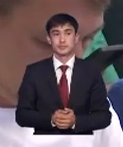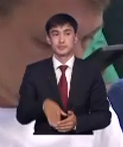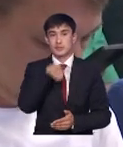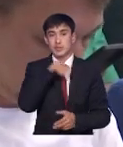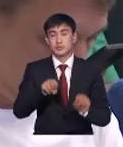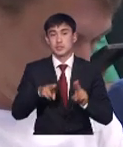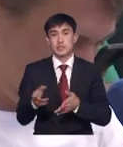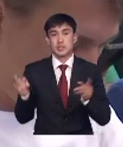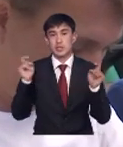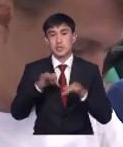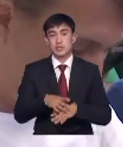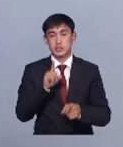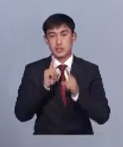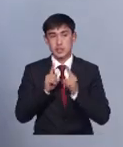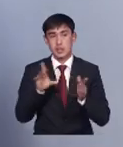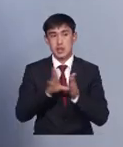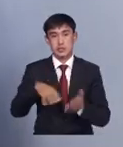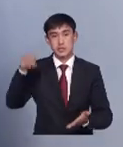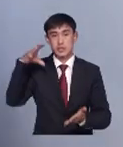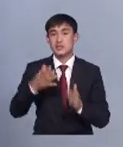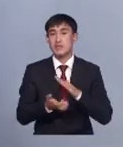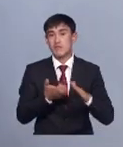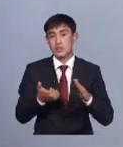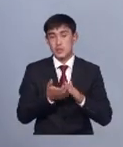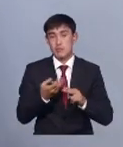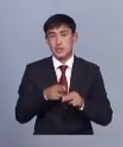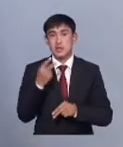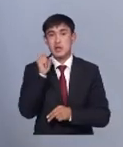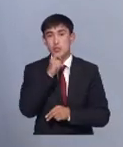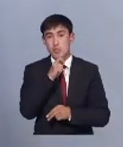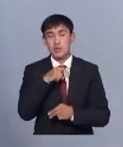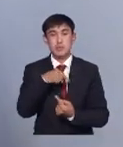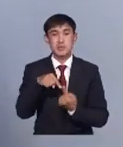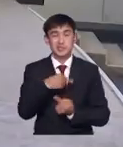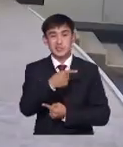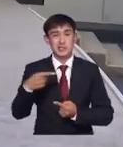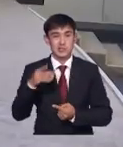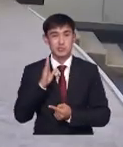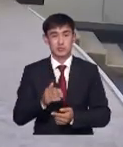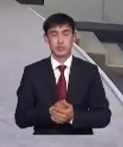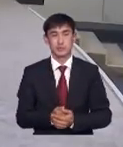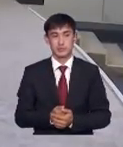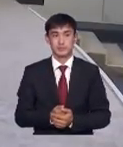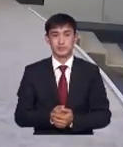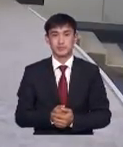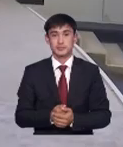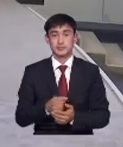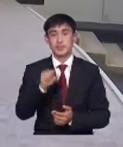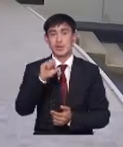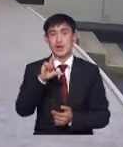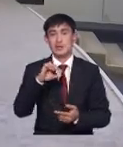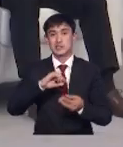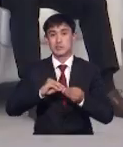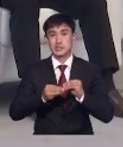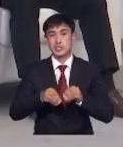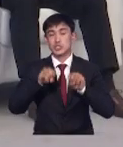Кәсіпкерлер де жиынға арнайы келіпті. Бүгінде электр жарығының жеткіліксіздігі экономикаға, бизнеске кері әсерін тигізеді деген айтты. АЭС салу